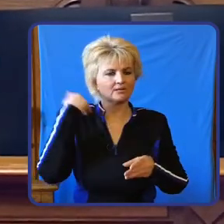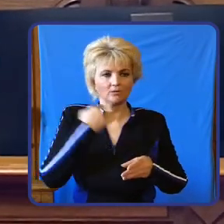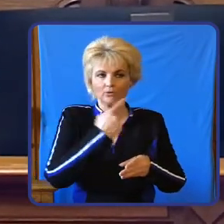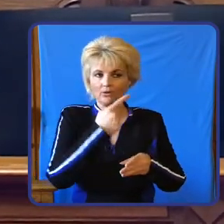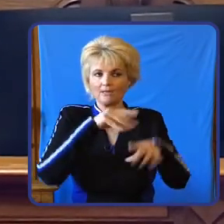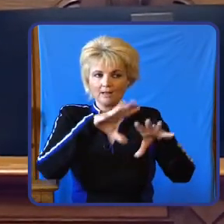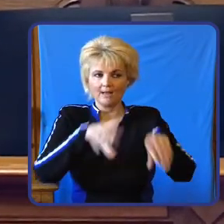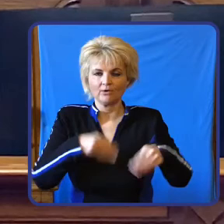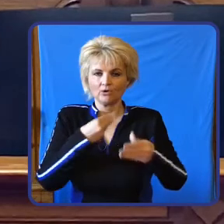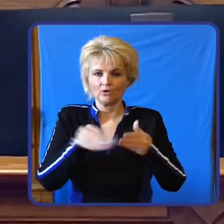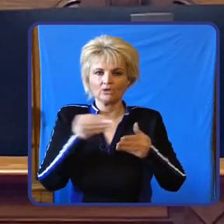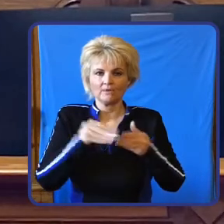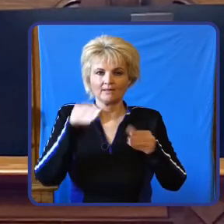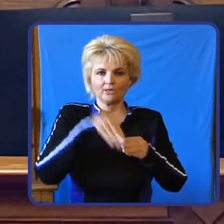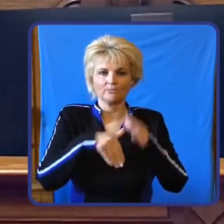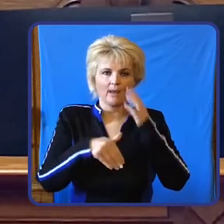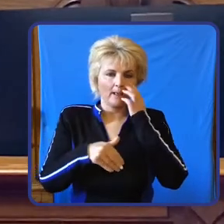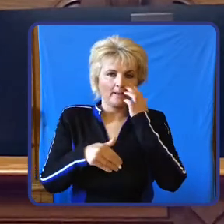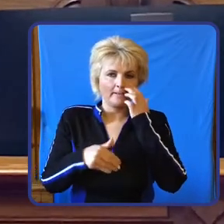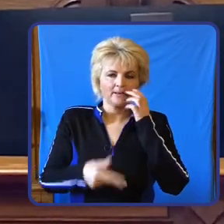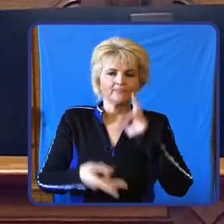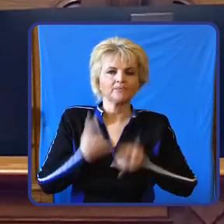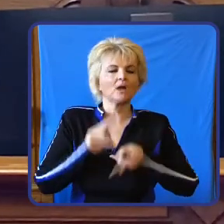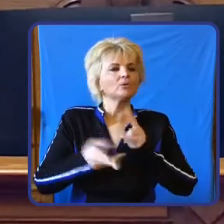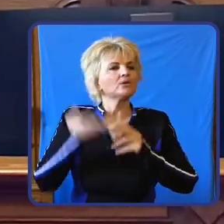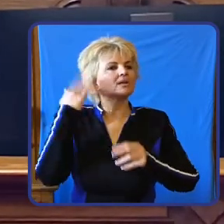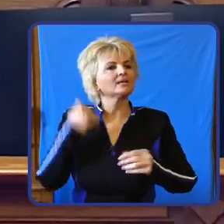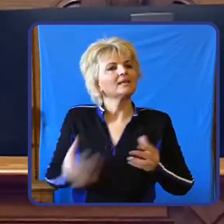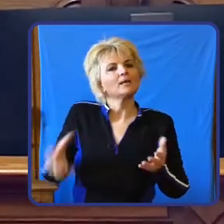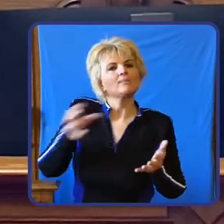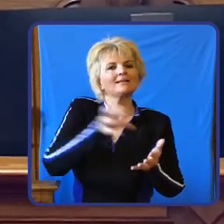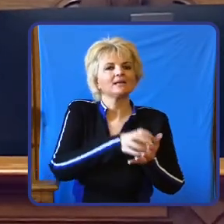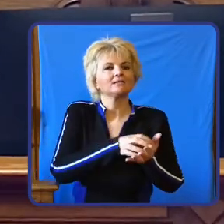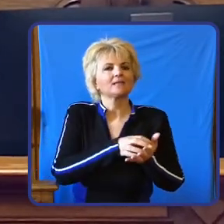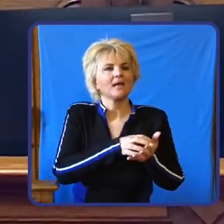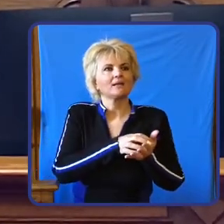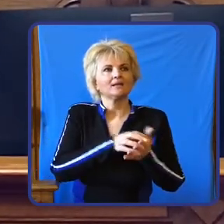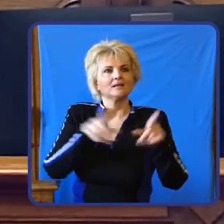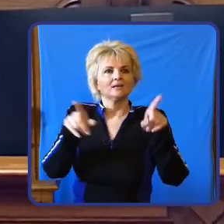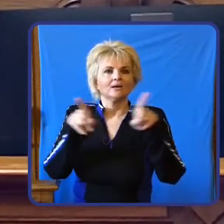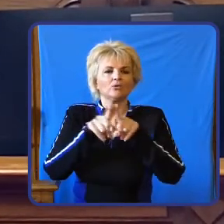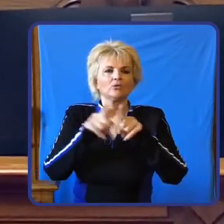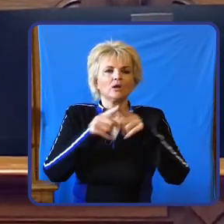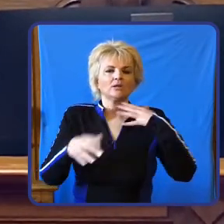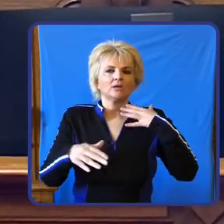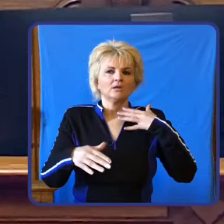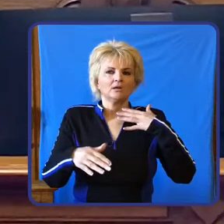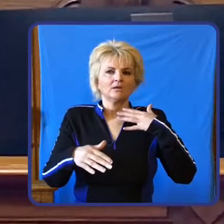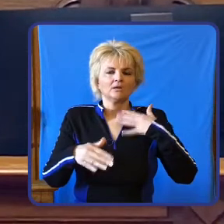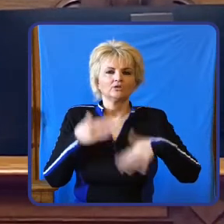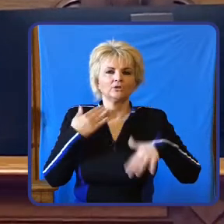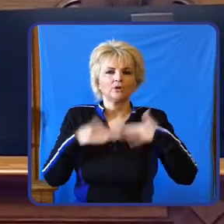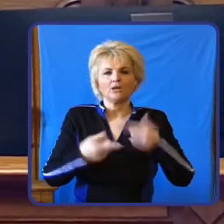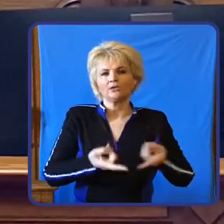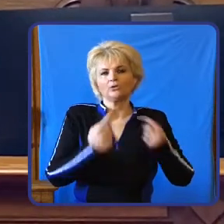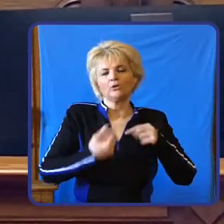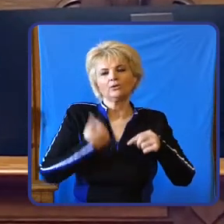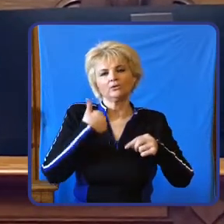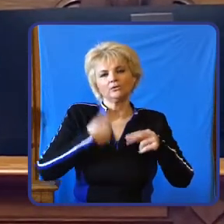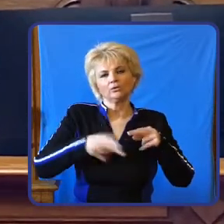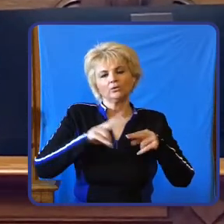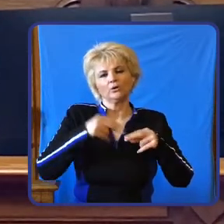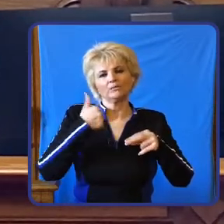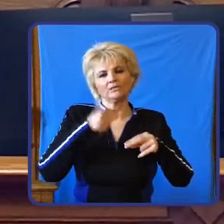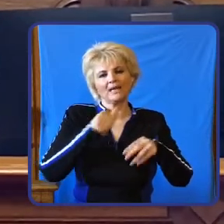által elfogadott költségvetésbe, ahogy annak idején betettek olyan strandtól szintén több százmilliós bevételt, egy